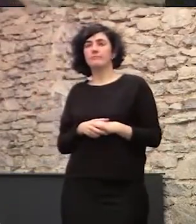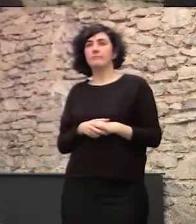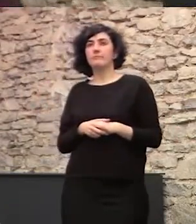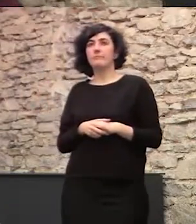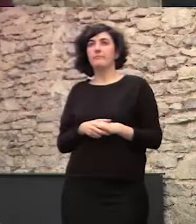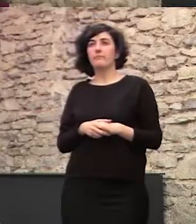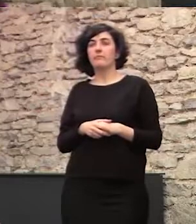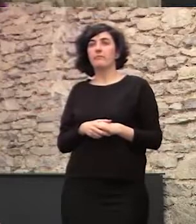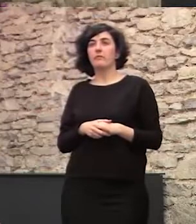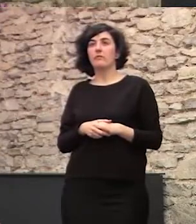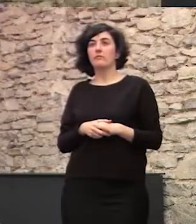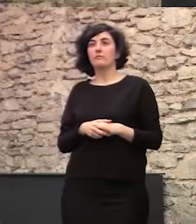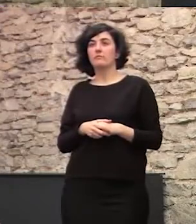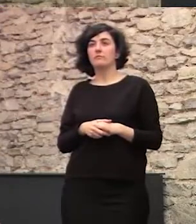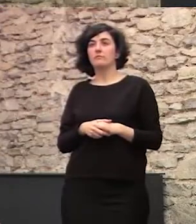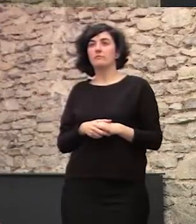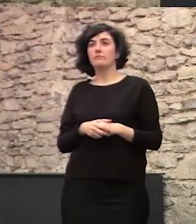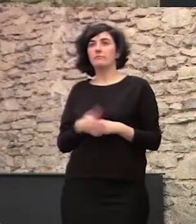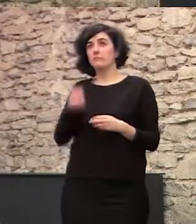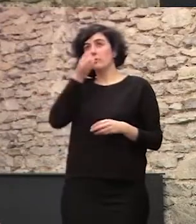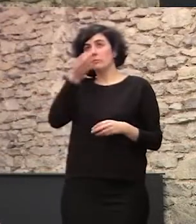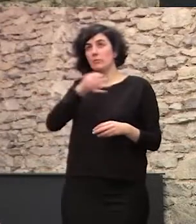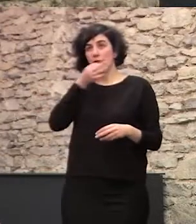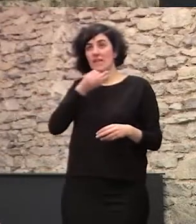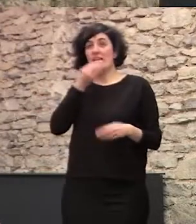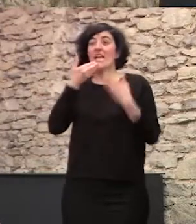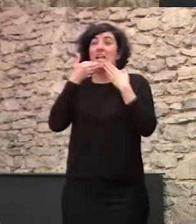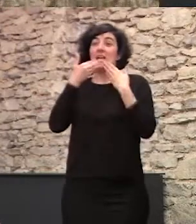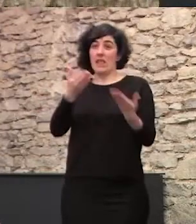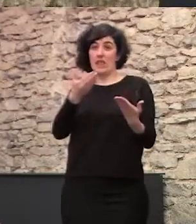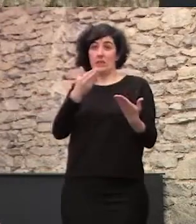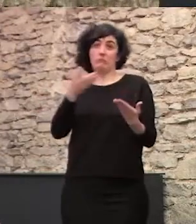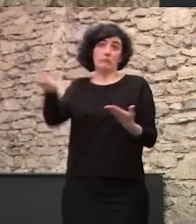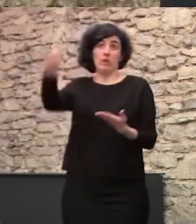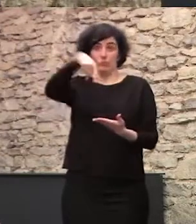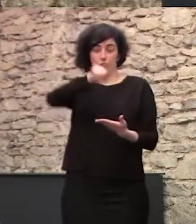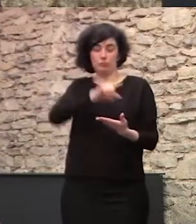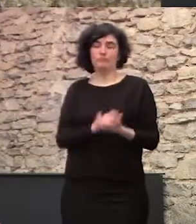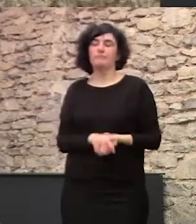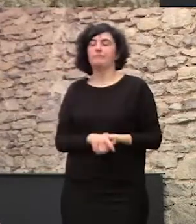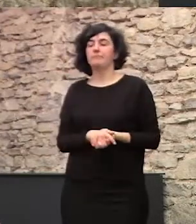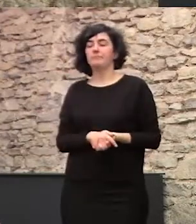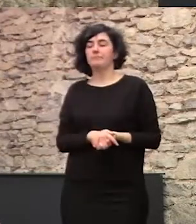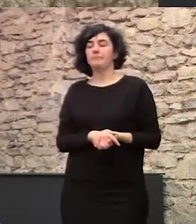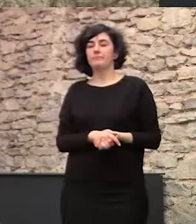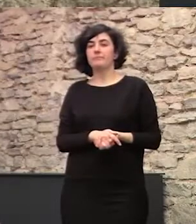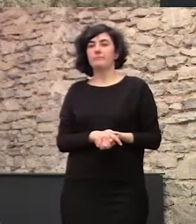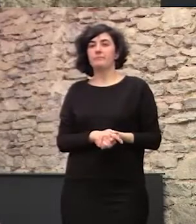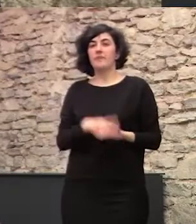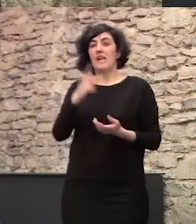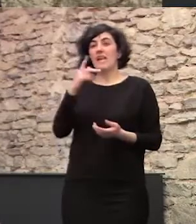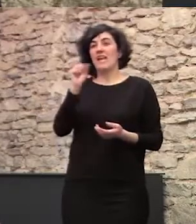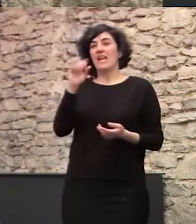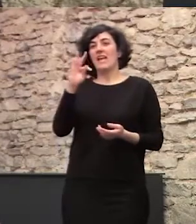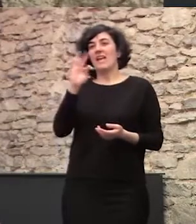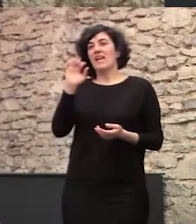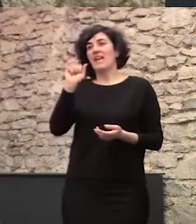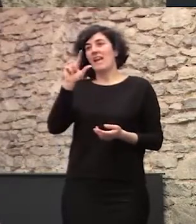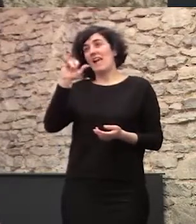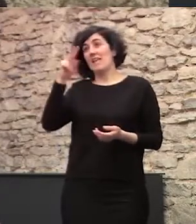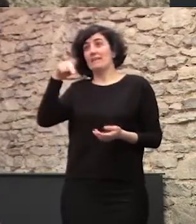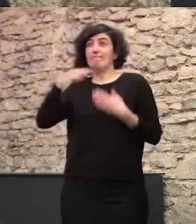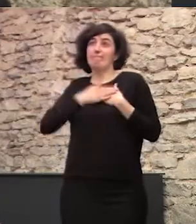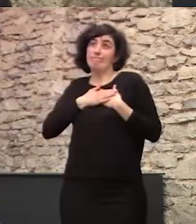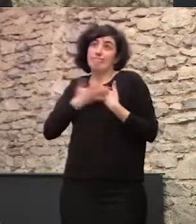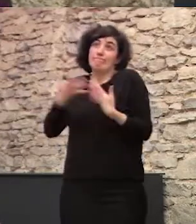Ba, bueno, Arratsaldeon, eskerrik asko denori, eta ba hori, gure Katialin gaixotu dugu egin da,